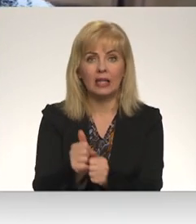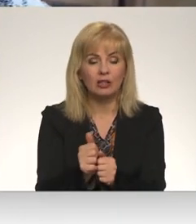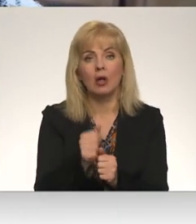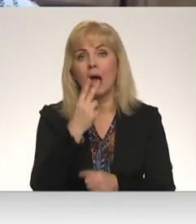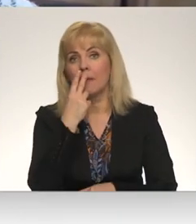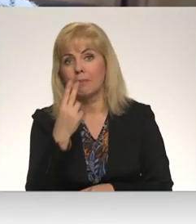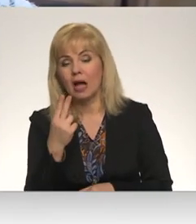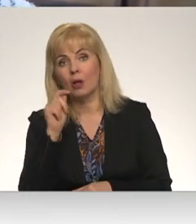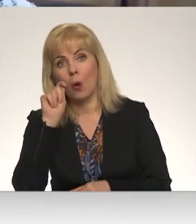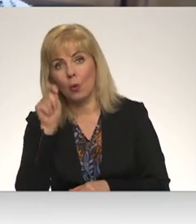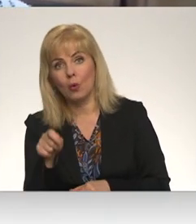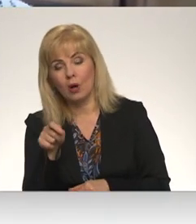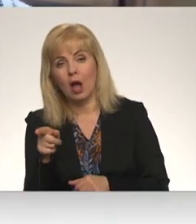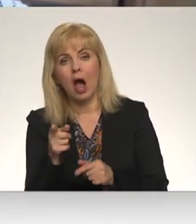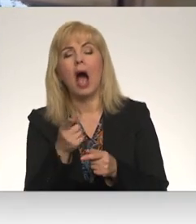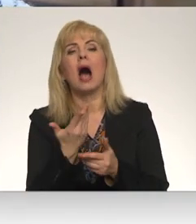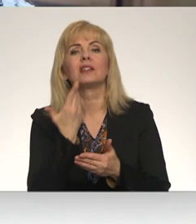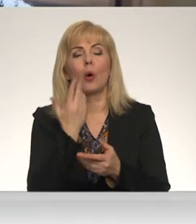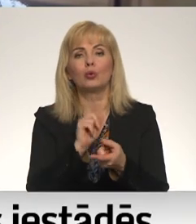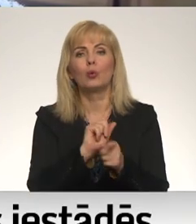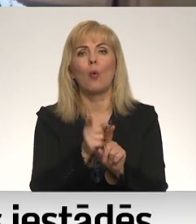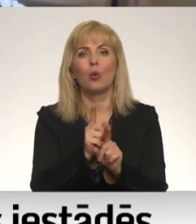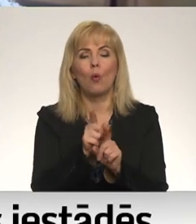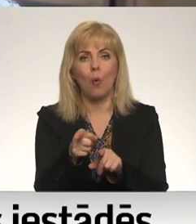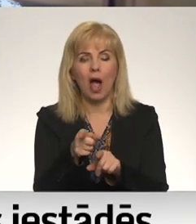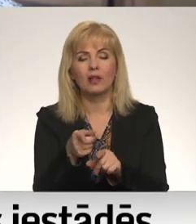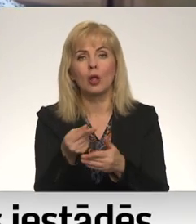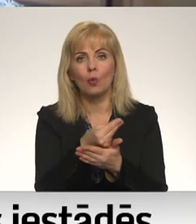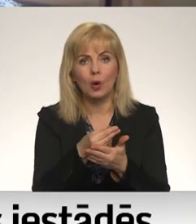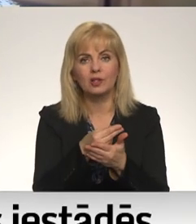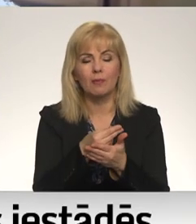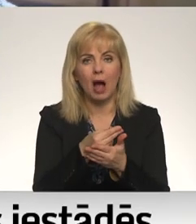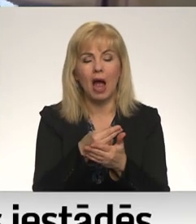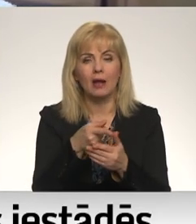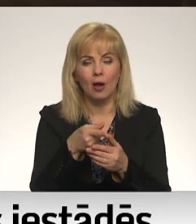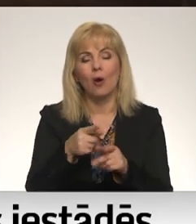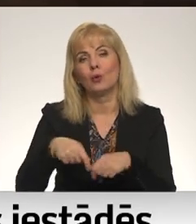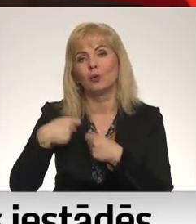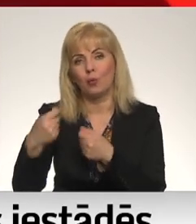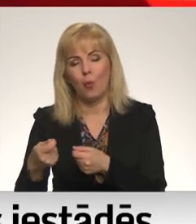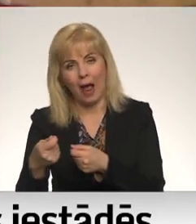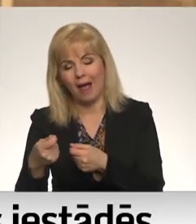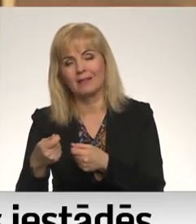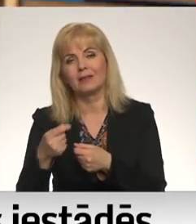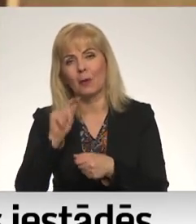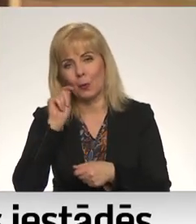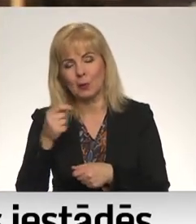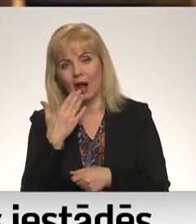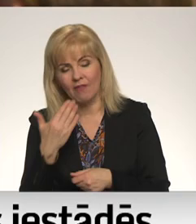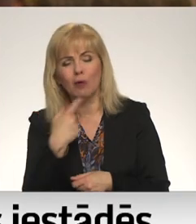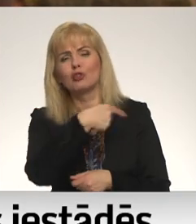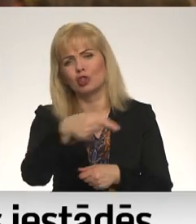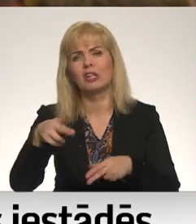paskatās ukraiņu valodā kā vārda nozīmi un sniedz bērnam atgrieznisko saiti. Līdzīga situācija arī citviet